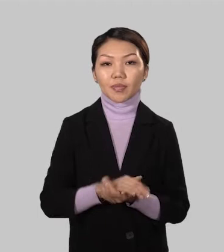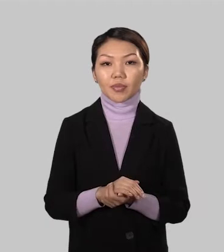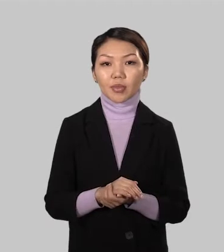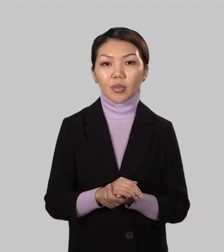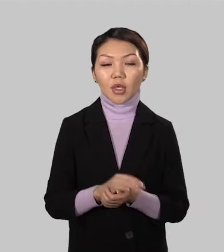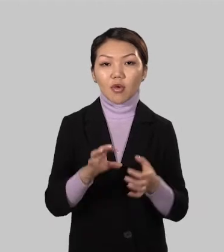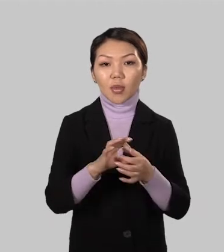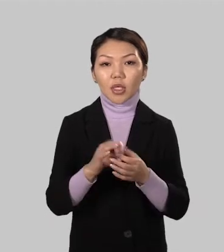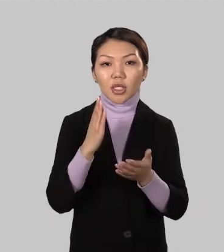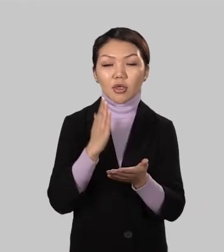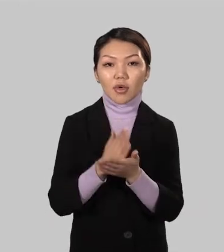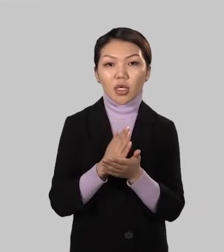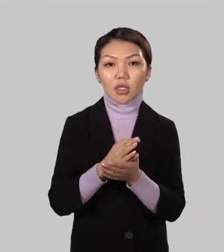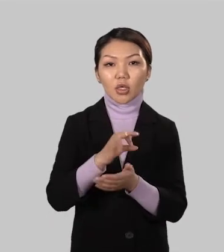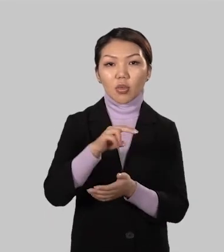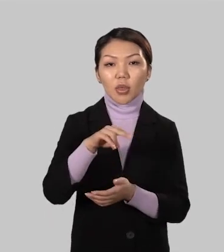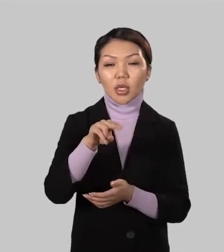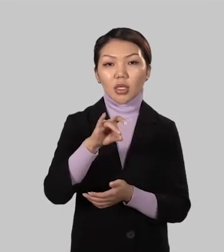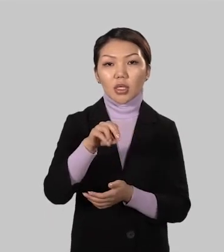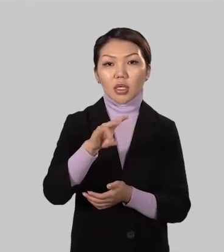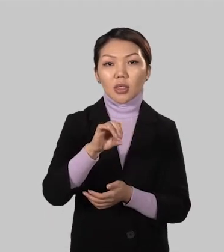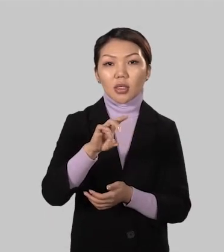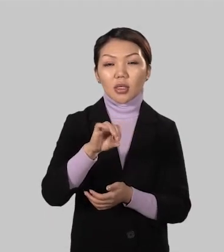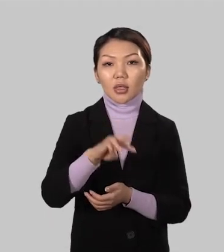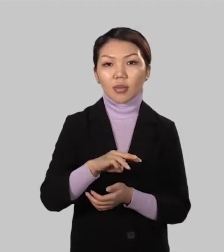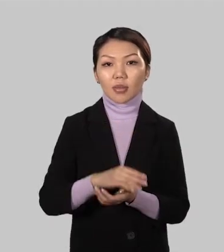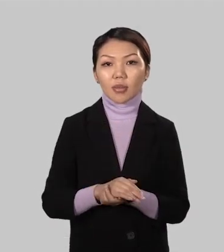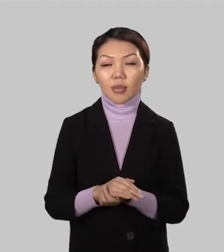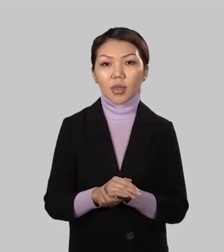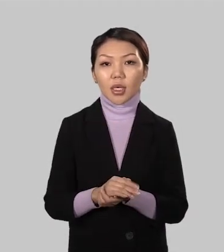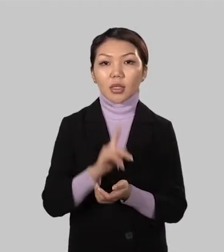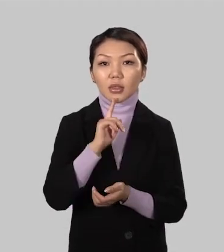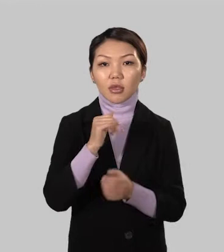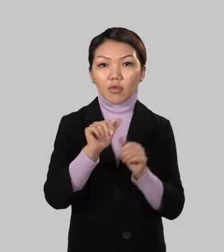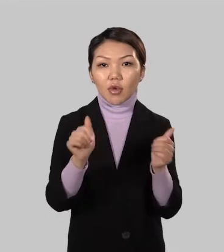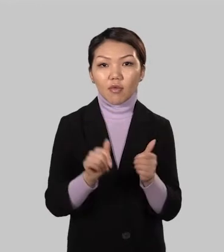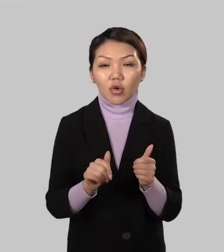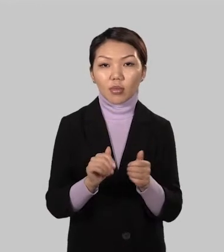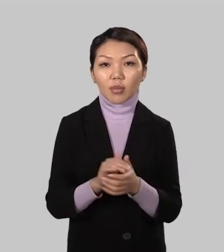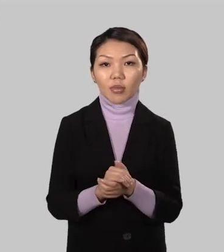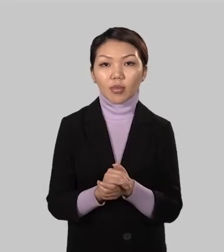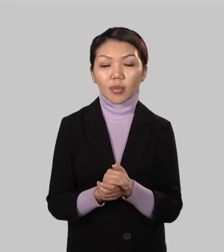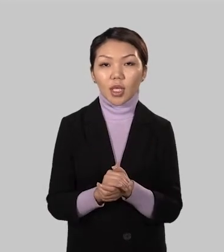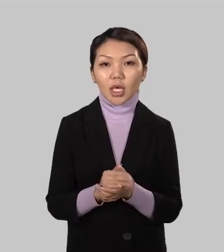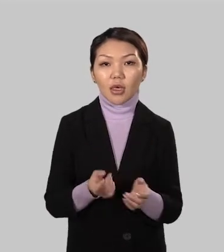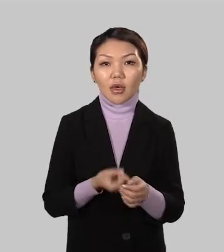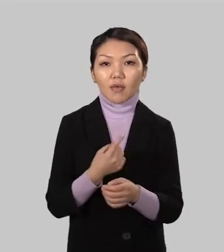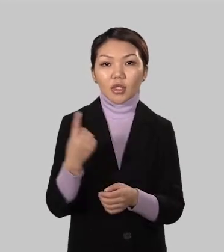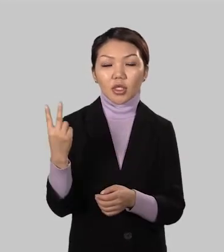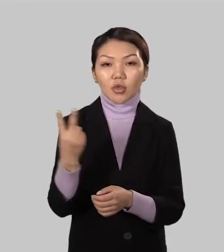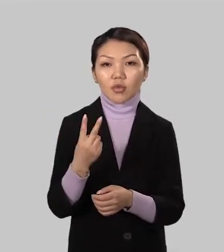определением составная форма превосходной степени образуется двумя способами